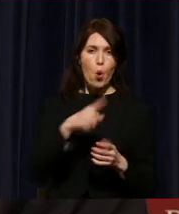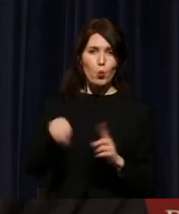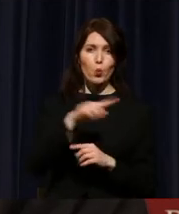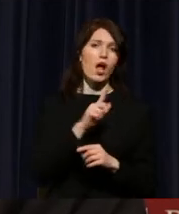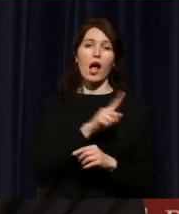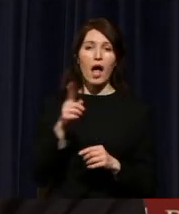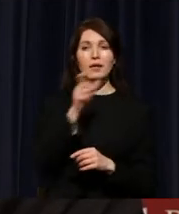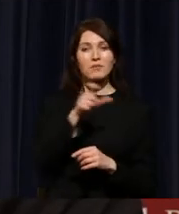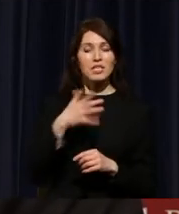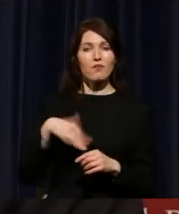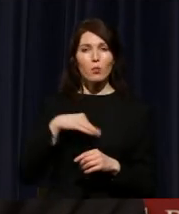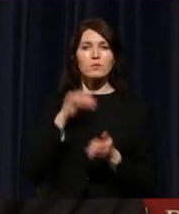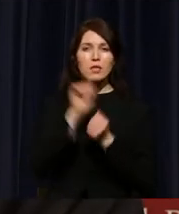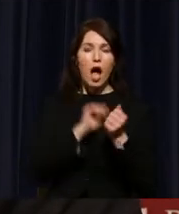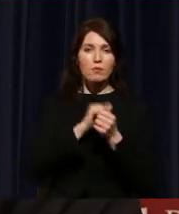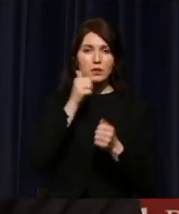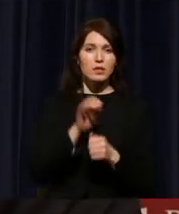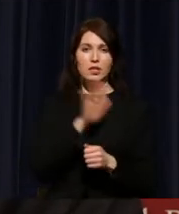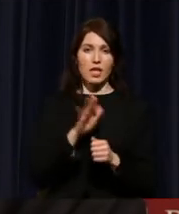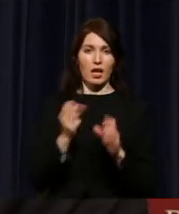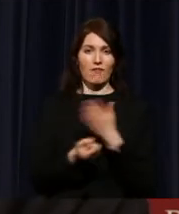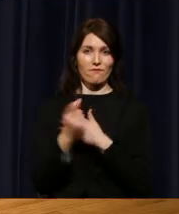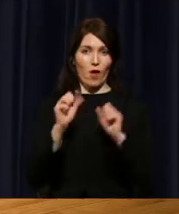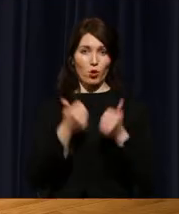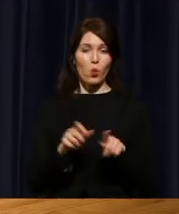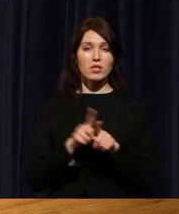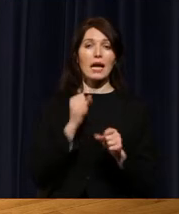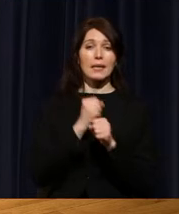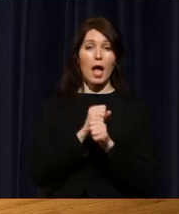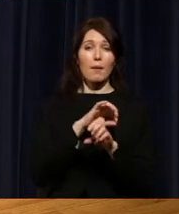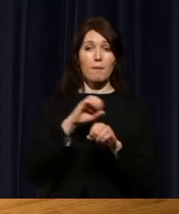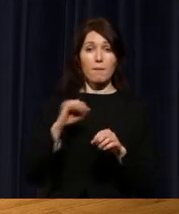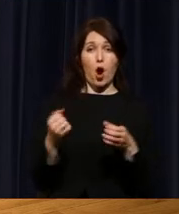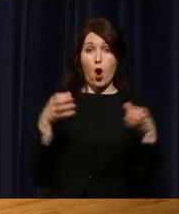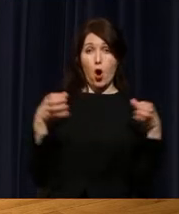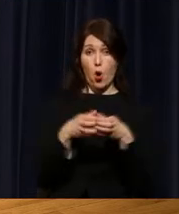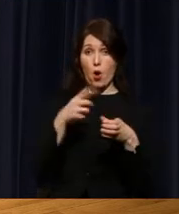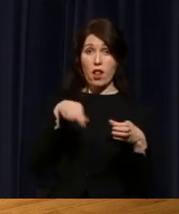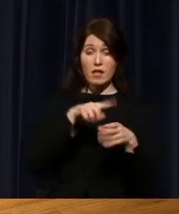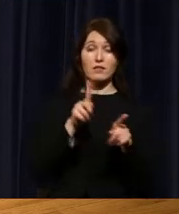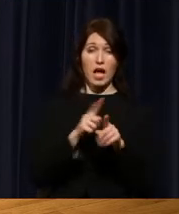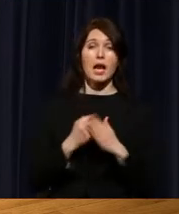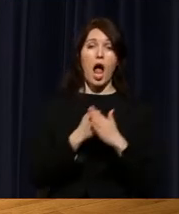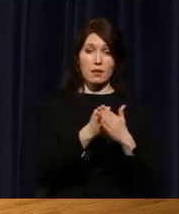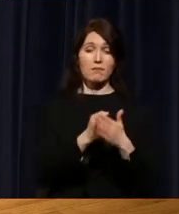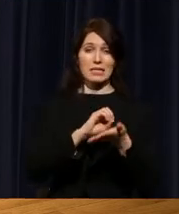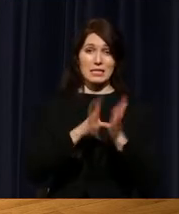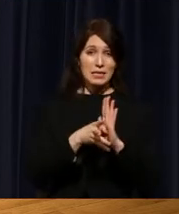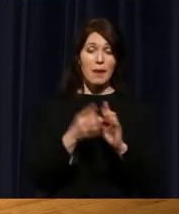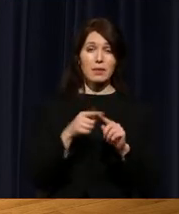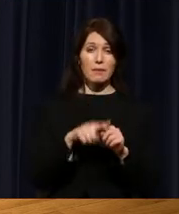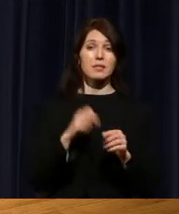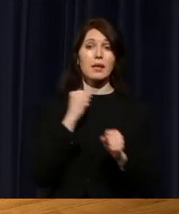mums katram cilvēkam dabiski ikdienā veidojās, arī darba kolektīvs, zināmā mērā, ir atbalsta sistēma, jo pirmkārt